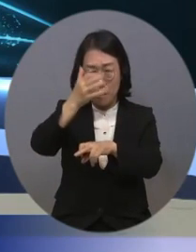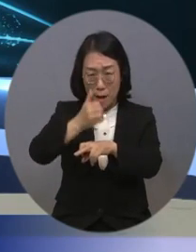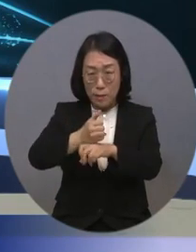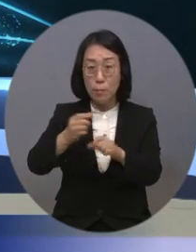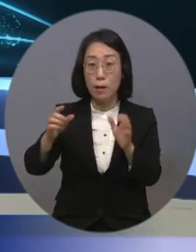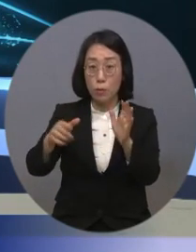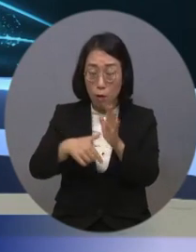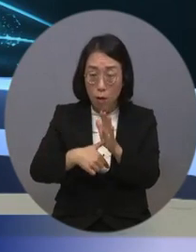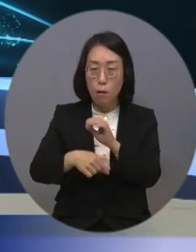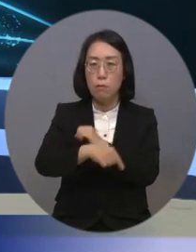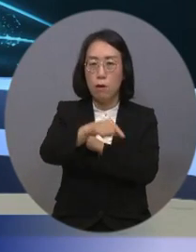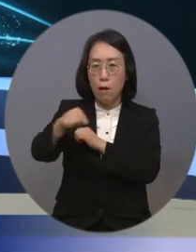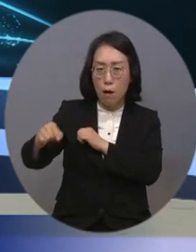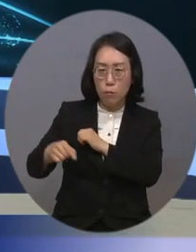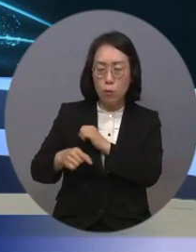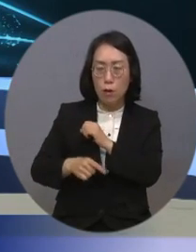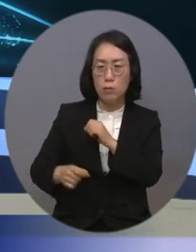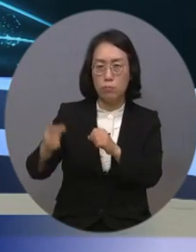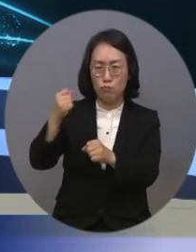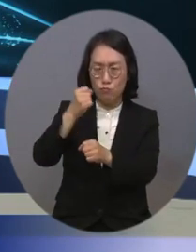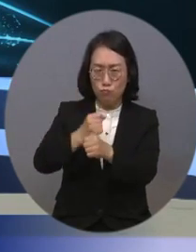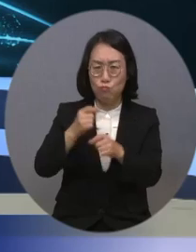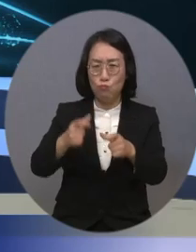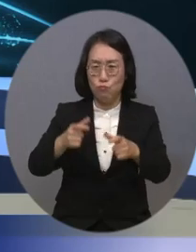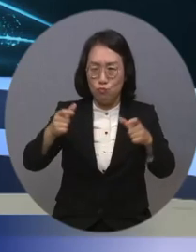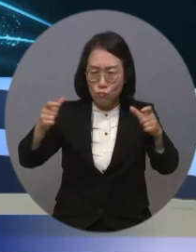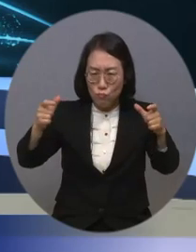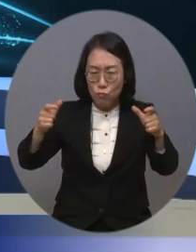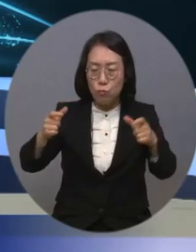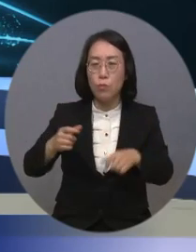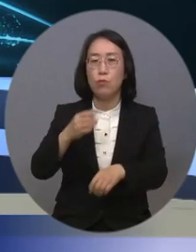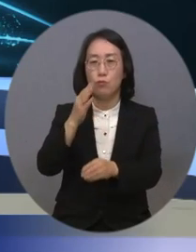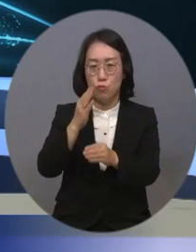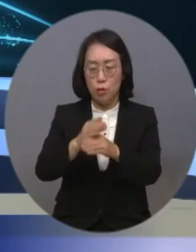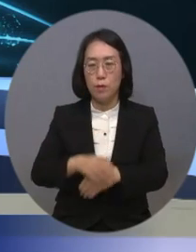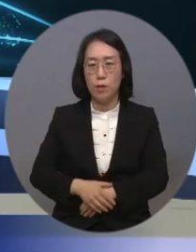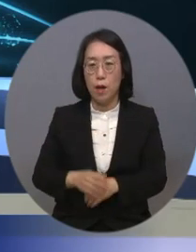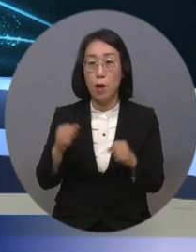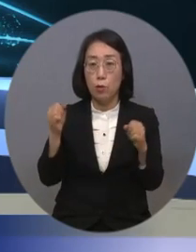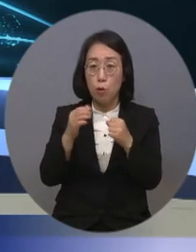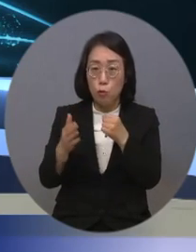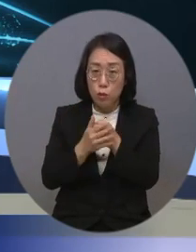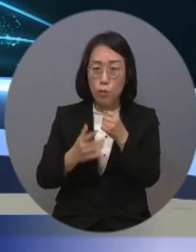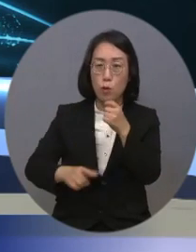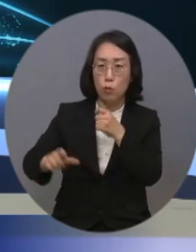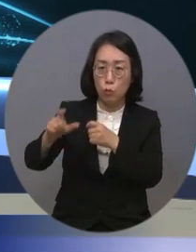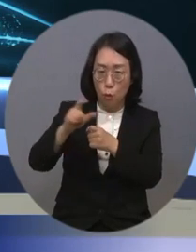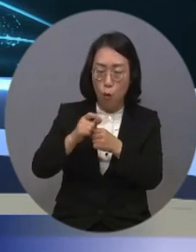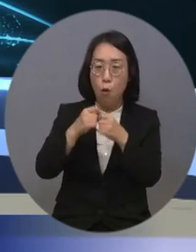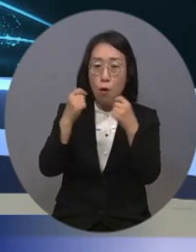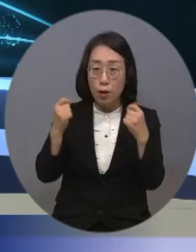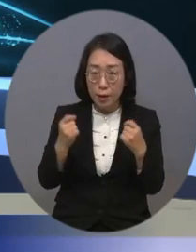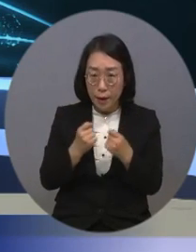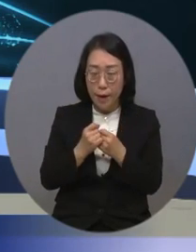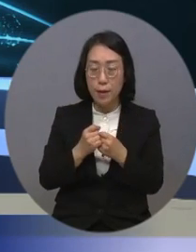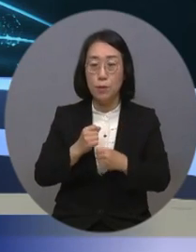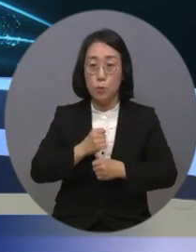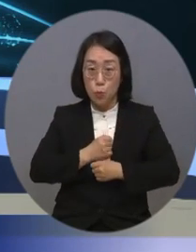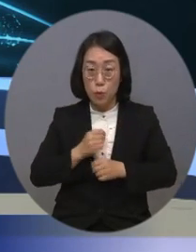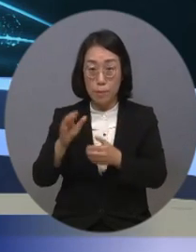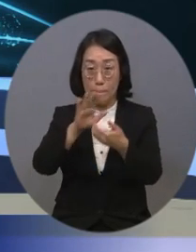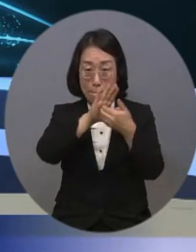커지고 있습니다. 겨울이라는 계절적 요인까지 맞물린 상황이기 때문에 더욱더 개인 방역수칙을